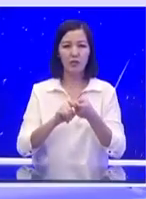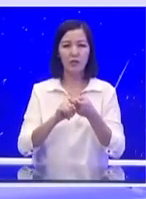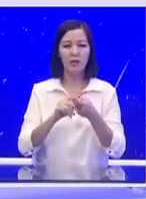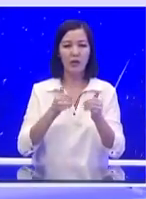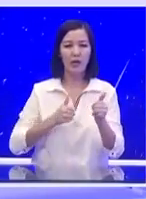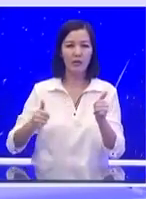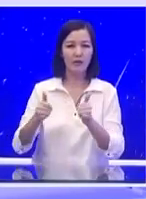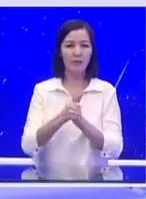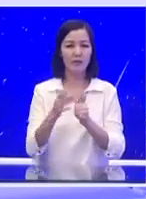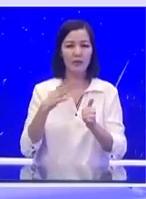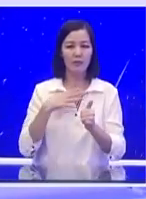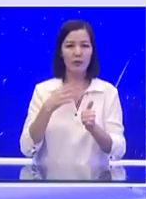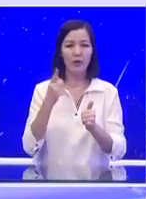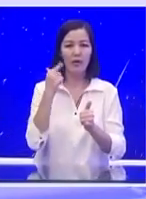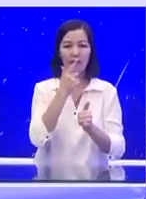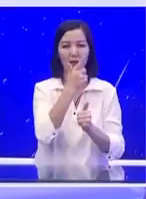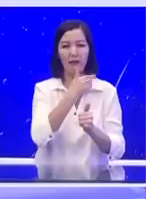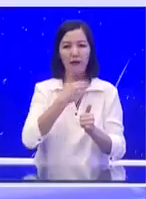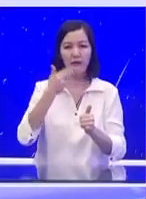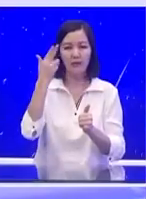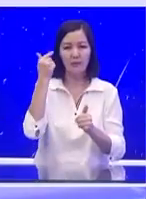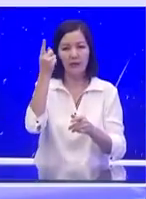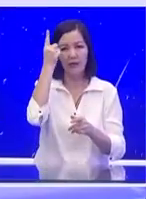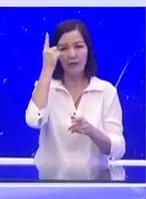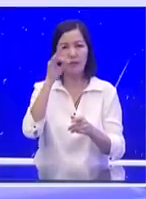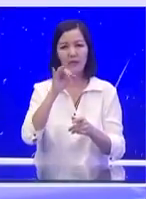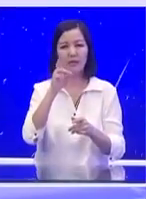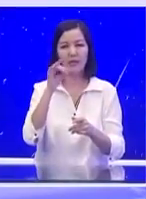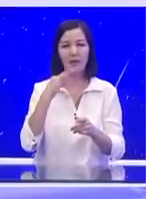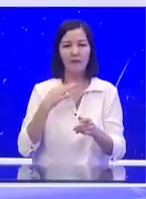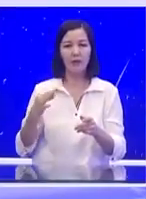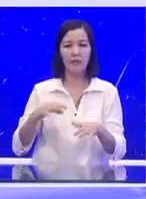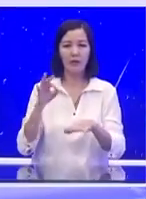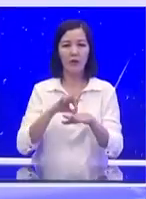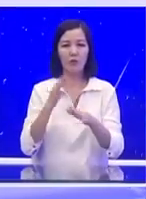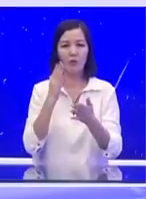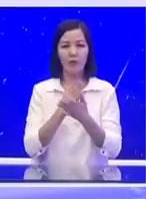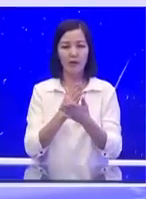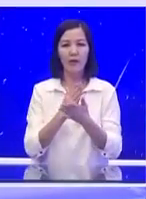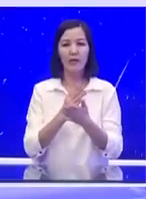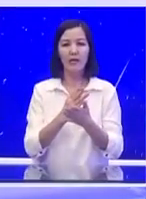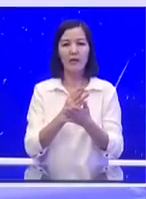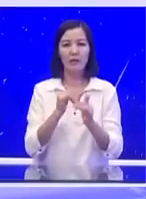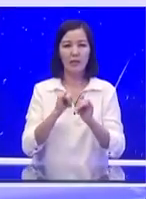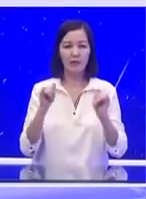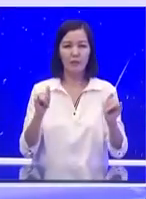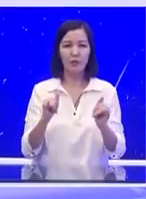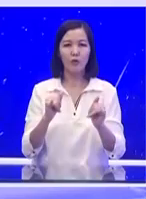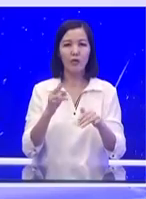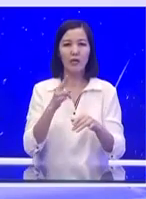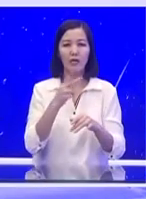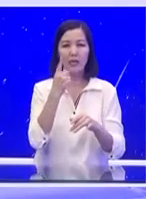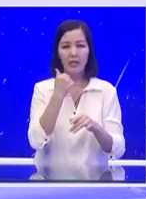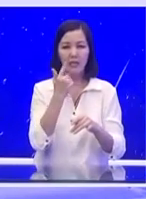коронавирусты жұқтырғандар көп болып тұр. Италия, Испания, Иран мен Францияда да ауру өршіп тұр. Ал Италияда